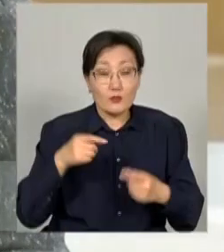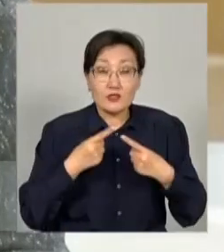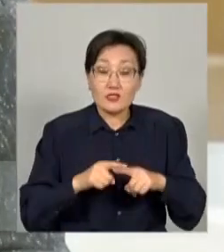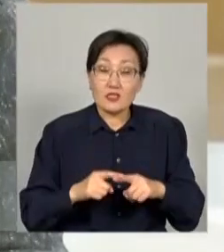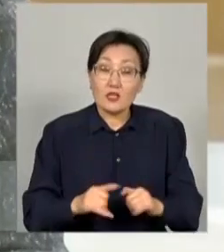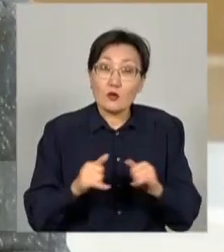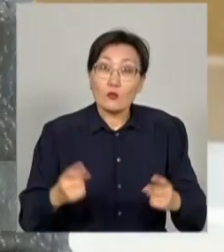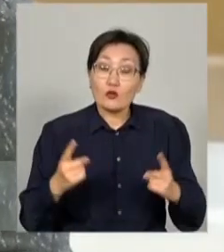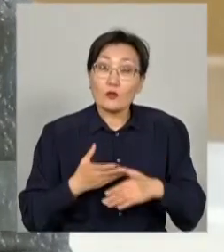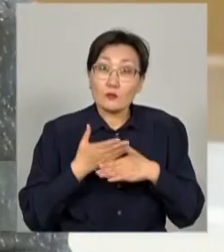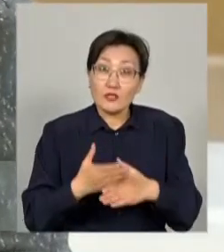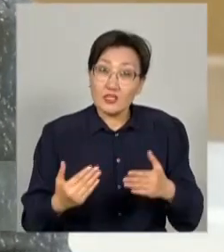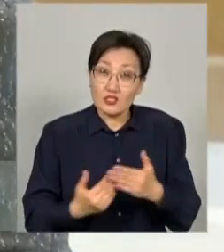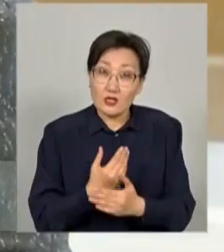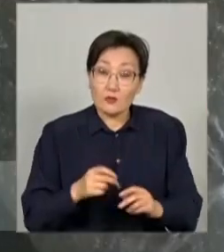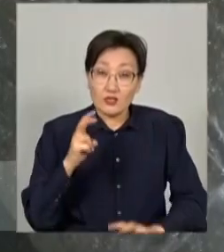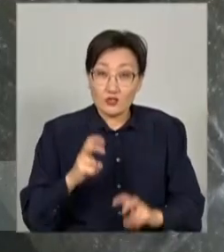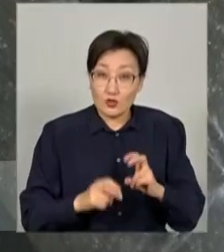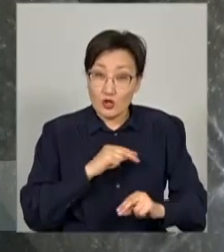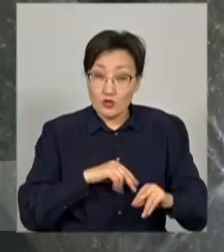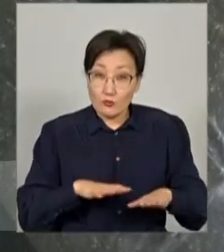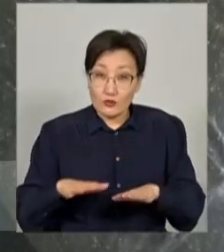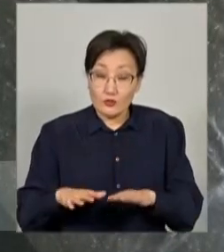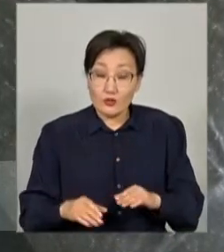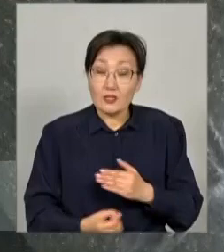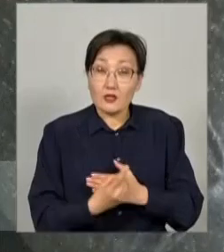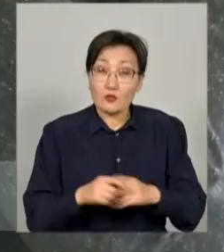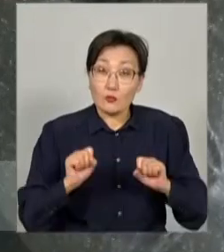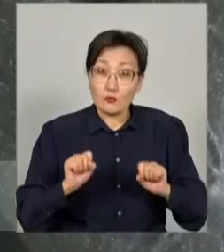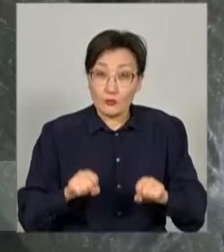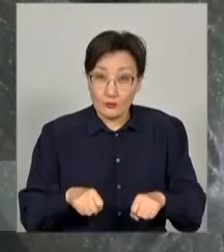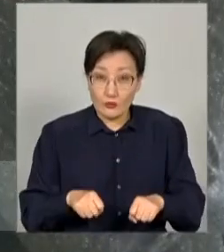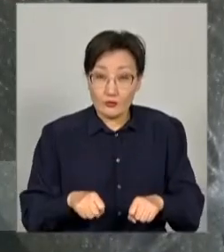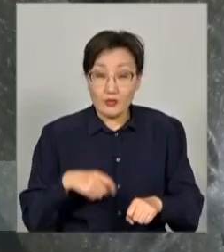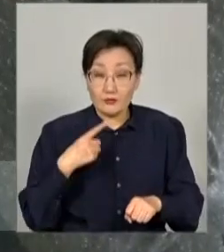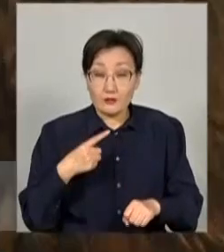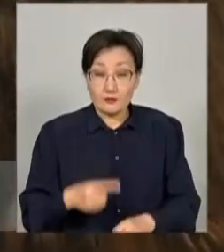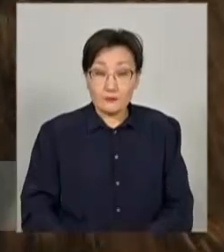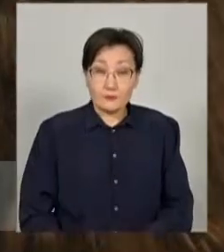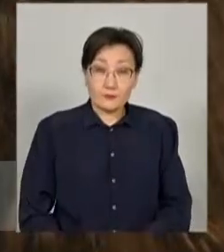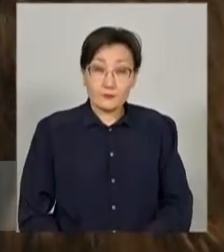үлкен серпін беріп, жаңа кәсіпорындар мен жұмыс орындарының пайда болуына түрткі болады деген ойда.